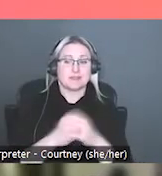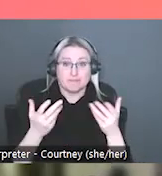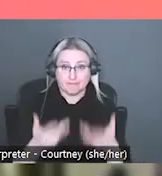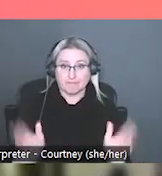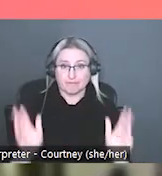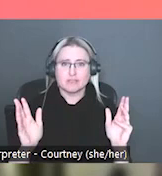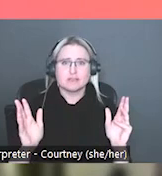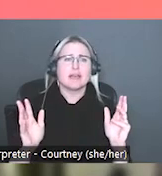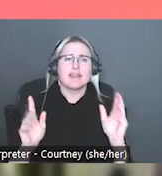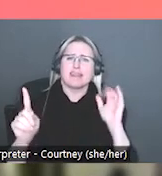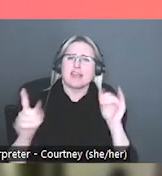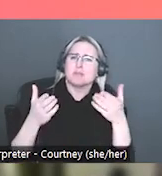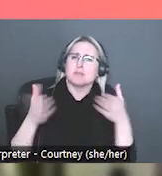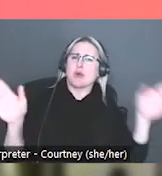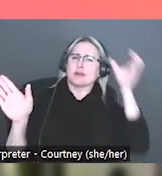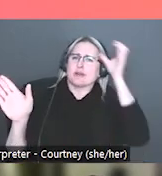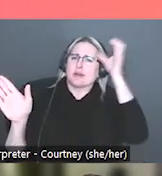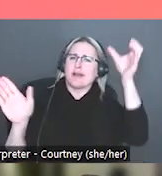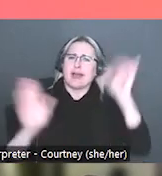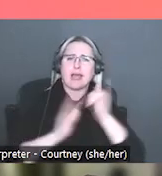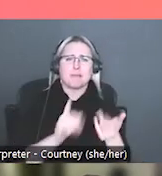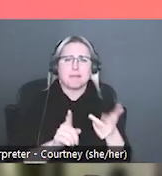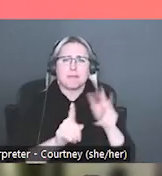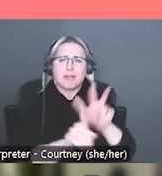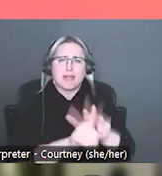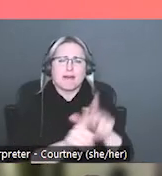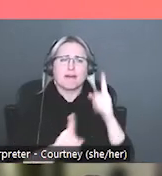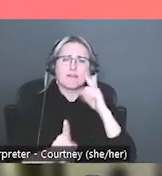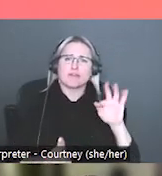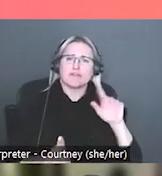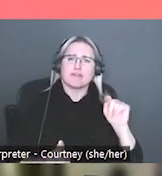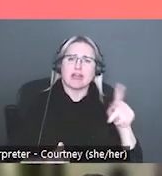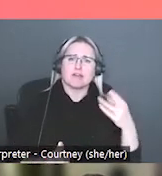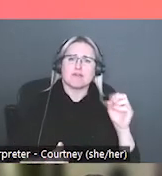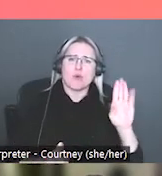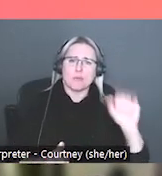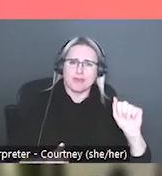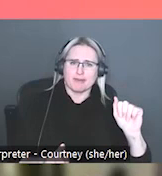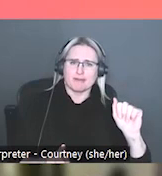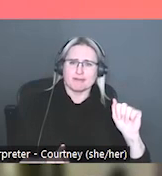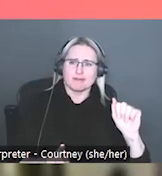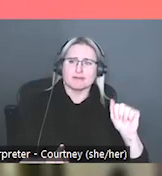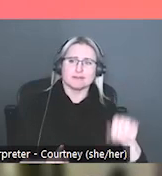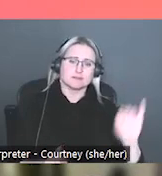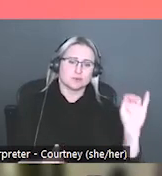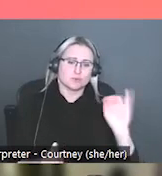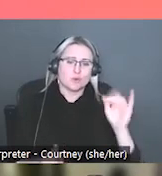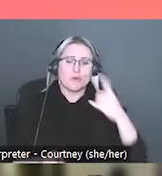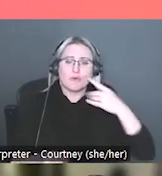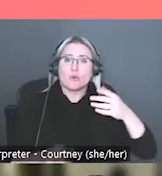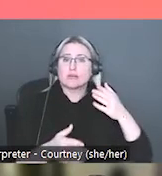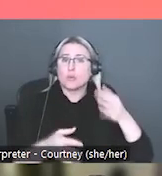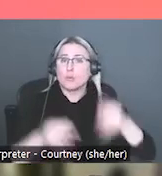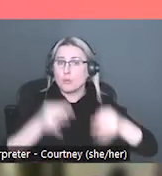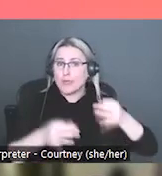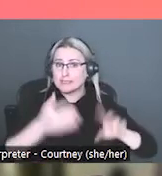de débutant pour voir comment on peut appliquer cette perspective et contrer la grossophobie ainsi que la discrimination